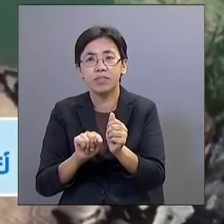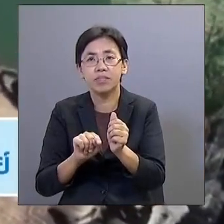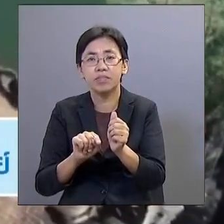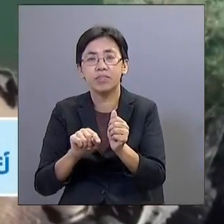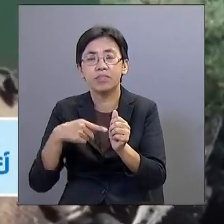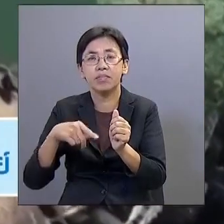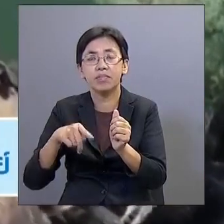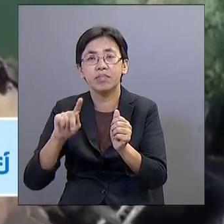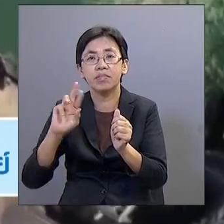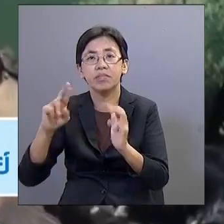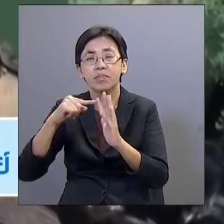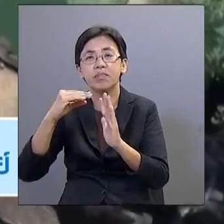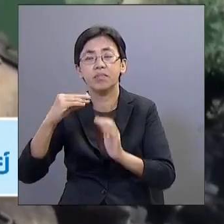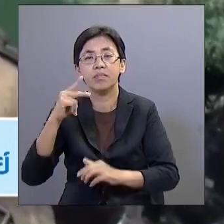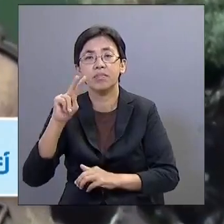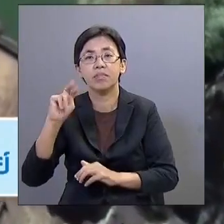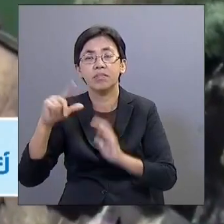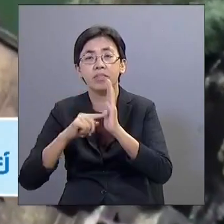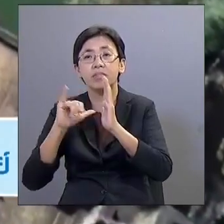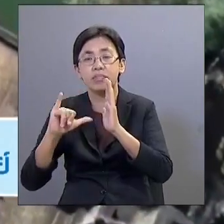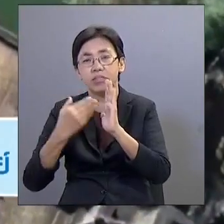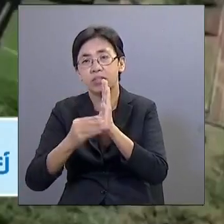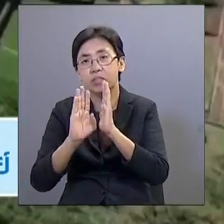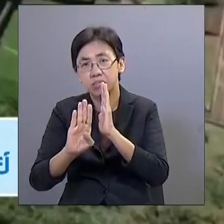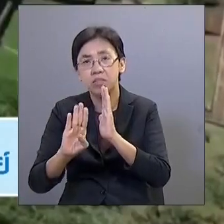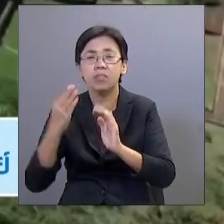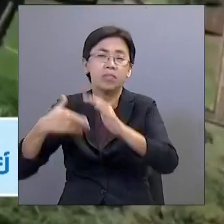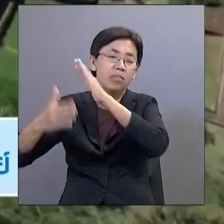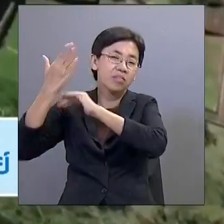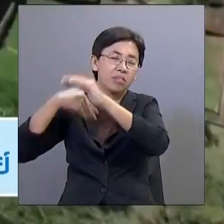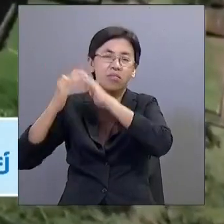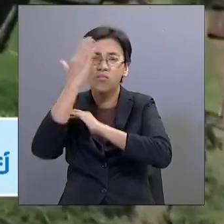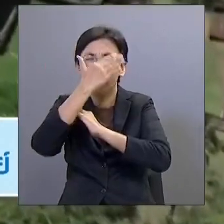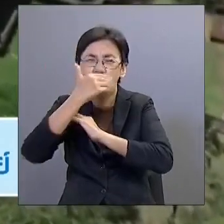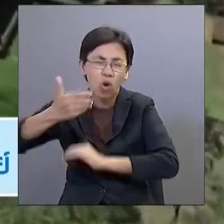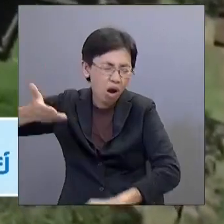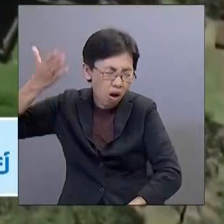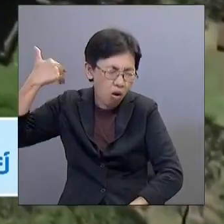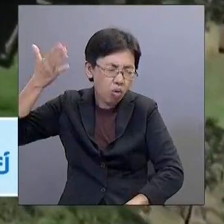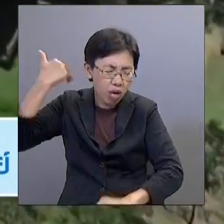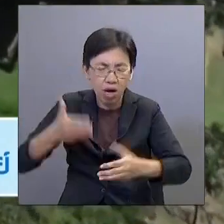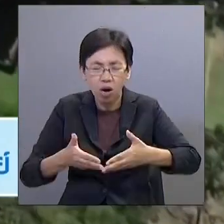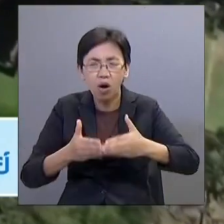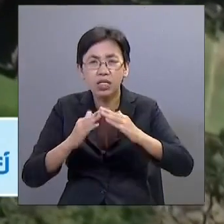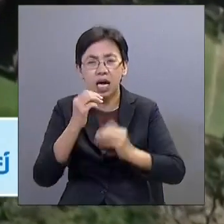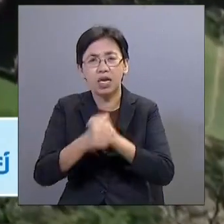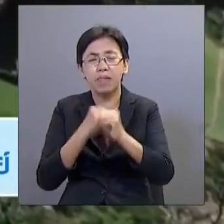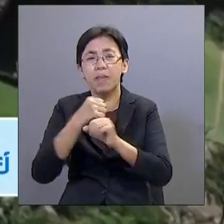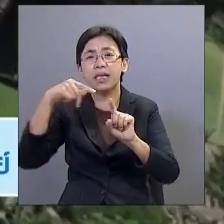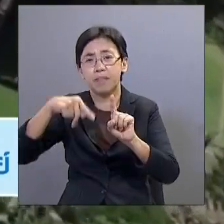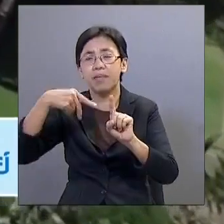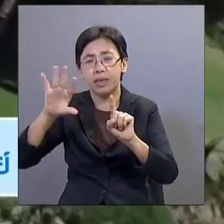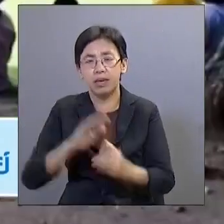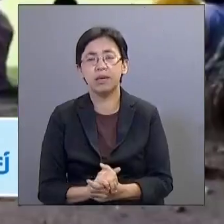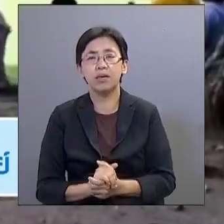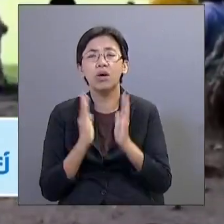ำเภอประโคนชัยจังหวัดบุรีรัมย์เป็นแหล่งท่องเที่ยวทางโบราณสถานที่งดงามและเก่าแก่สร้างขึ้นมาราวกว่า 1,000 ปีค่ะนักท่